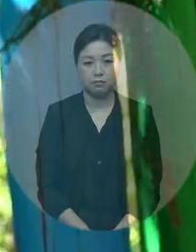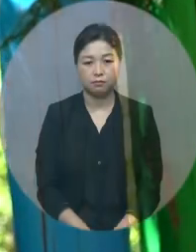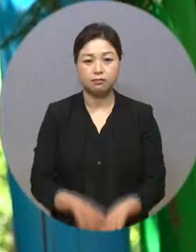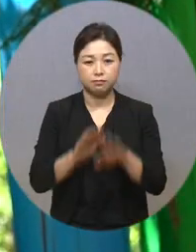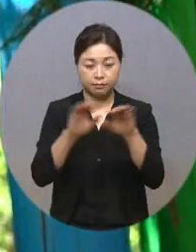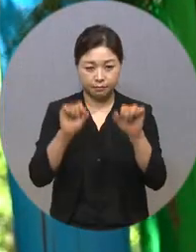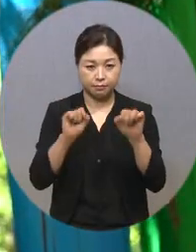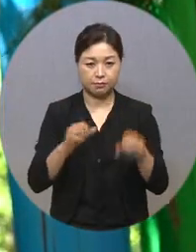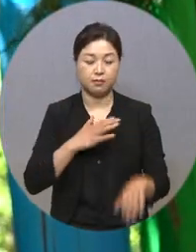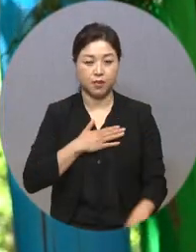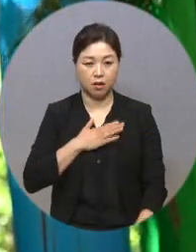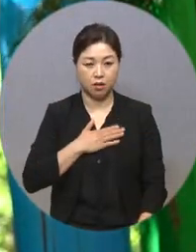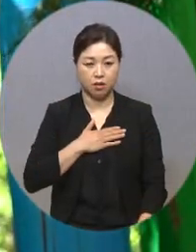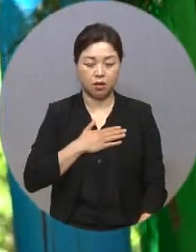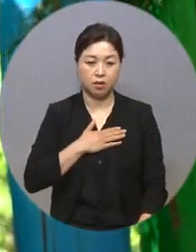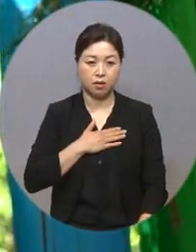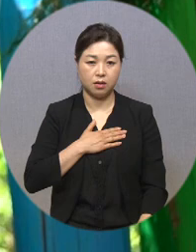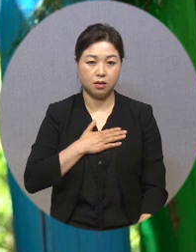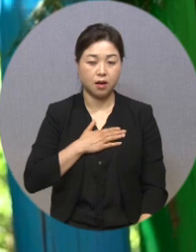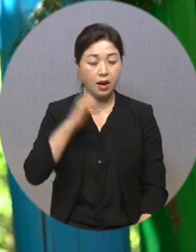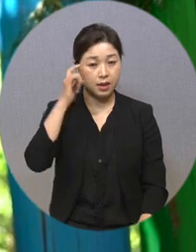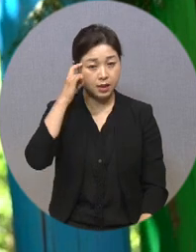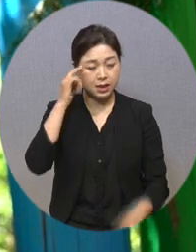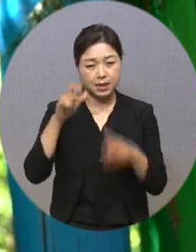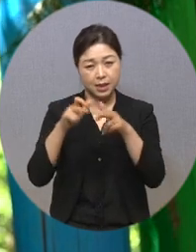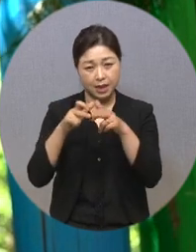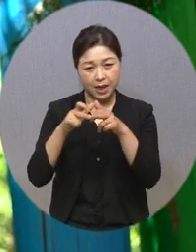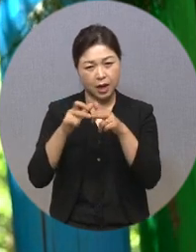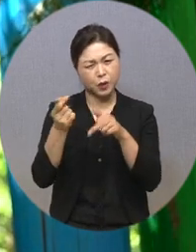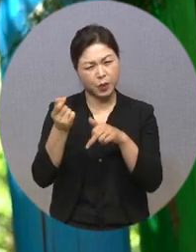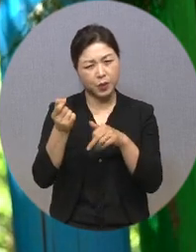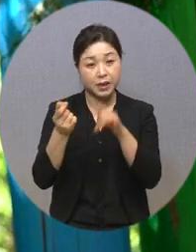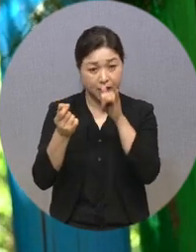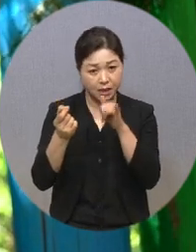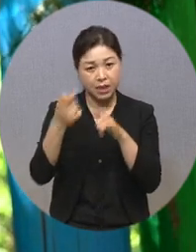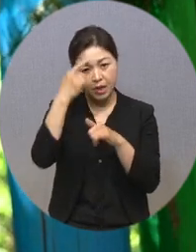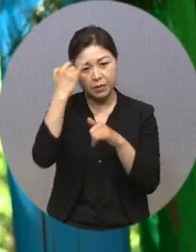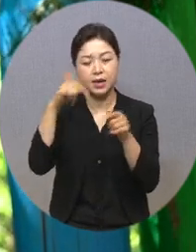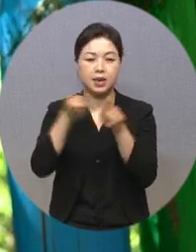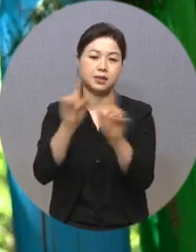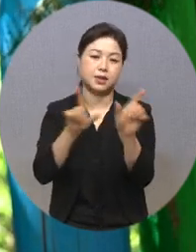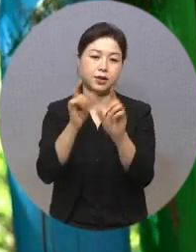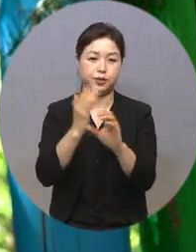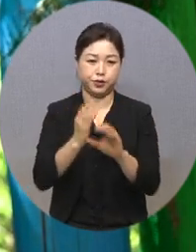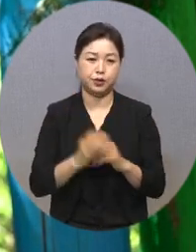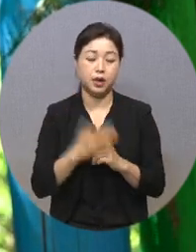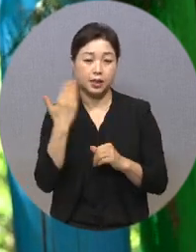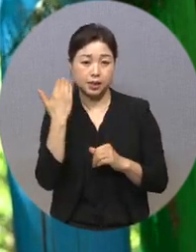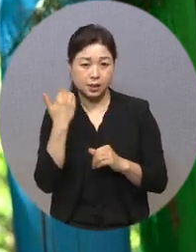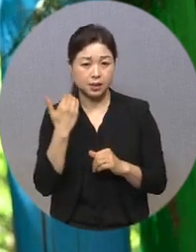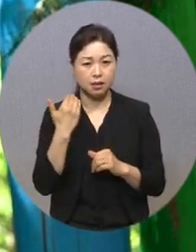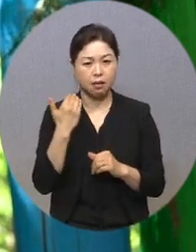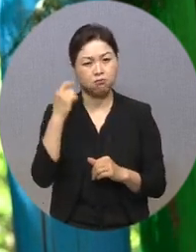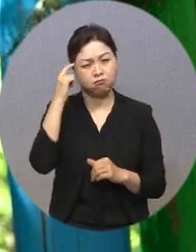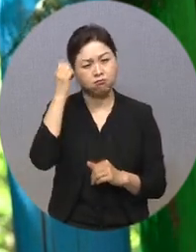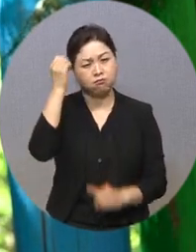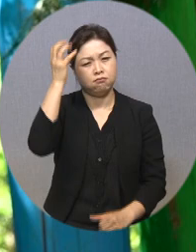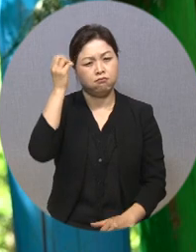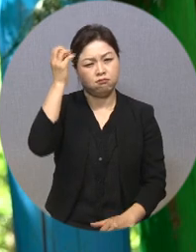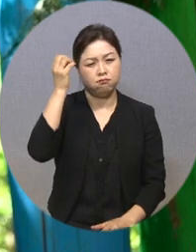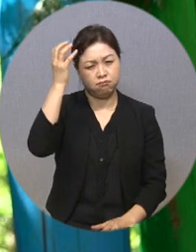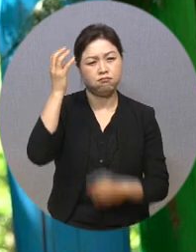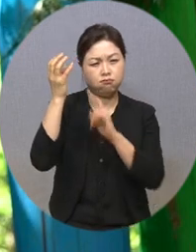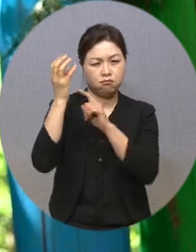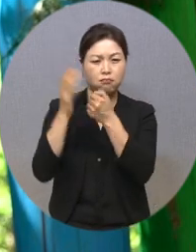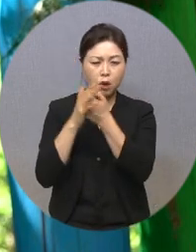안녕하세요. 저는 경도 인지장애를 가지고 있는 할머님과 함께 거주 중입니다. 최근에 단기 기억력이